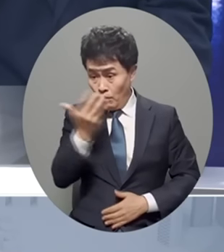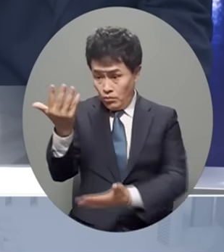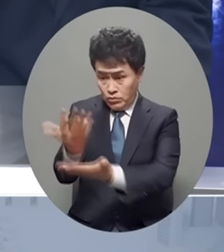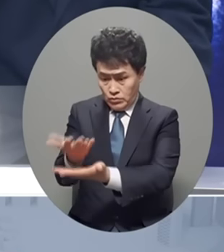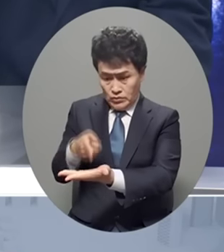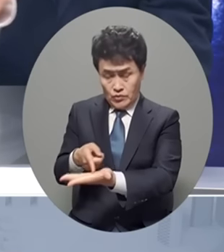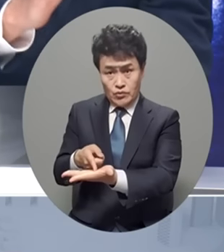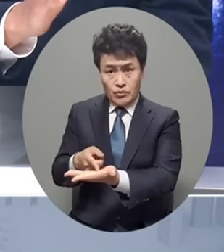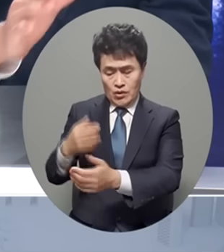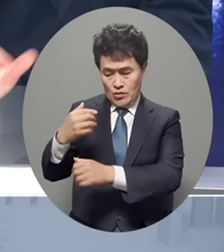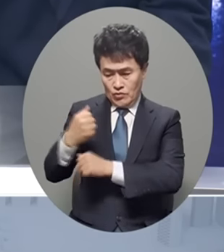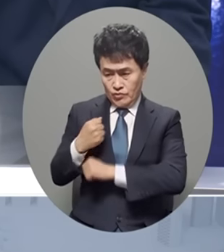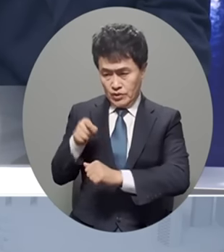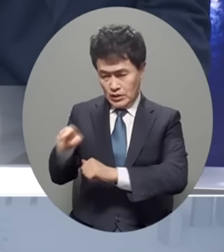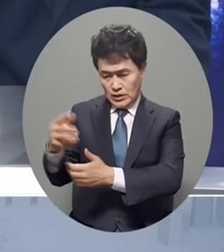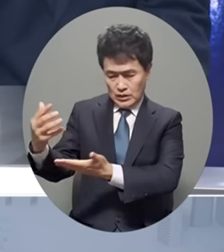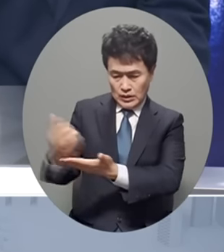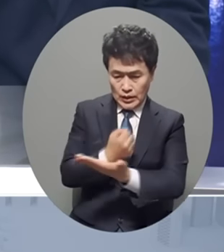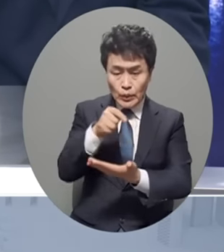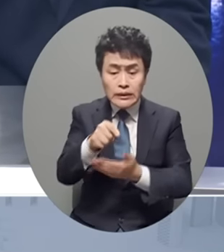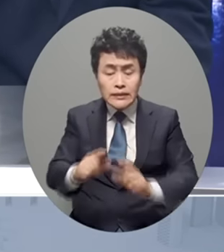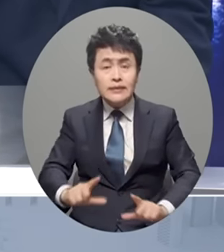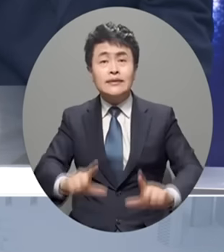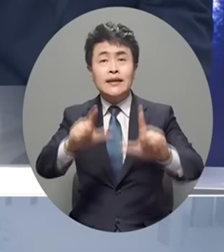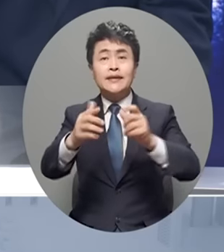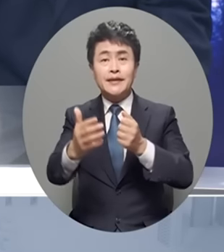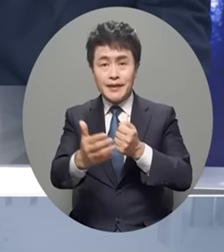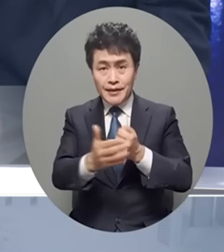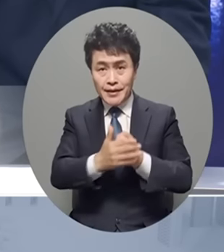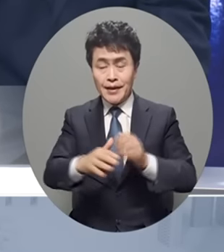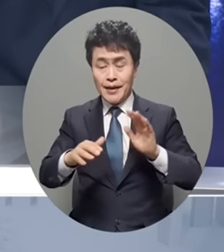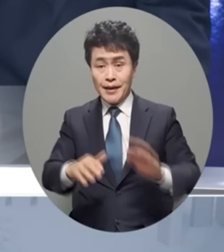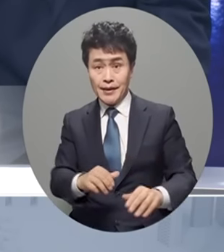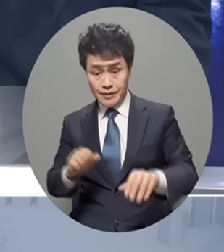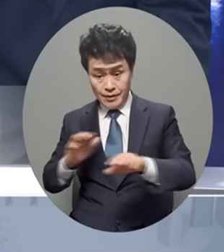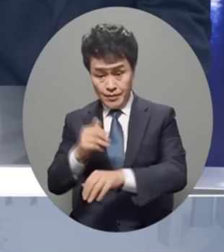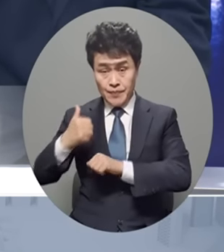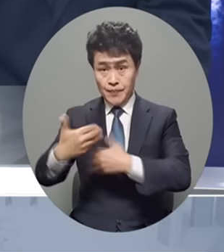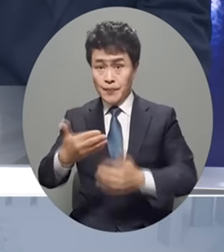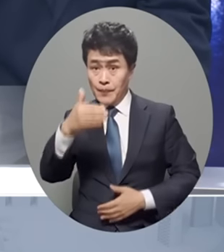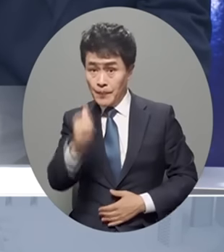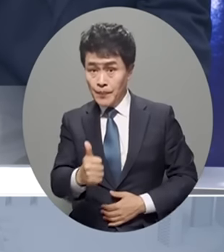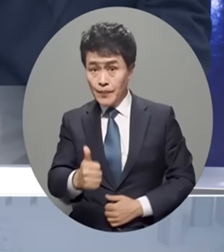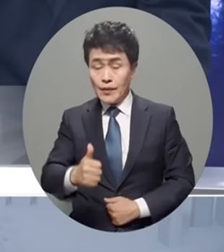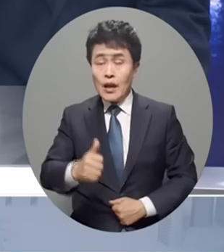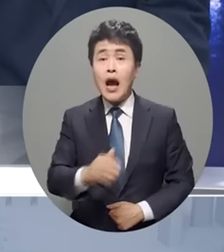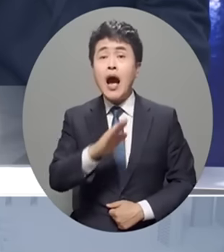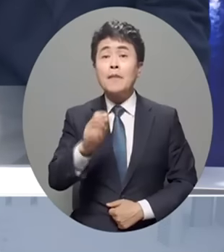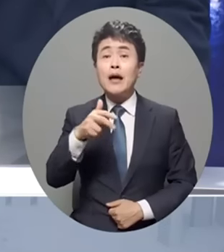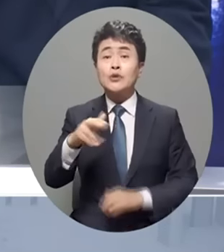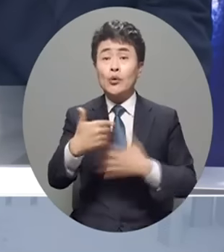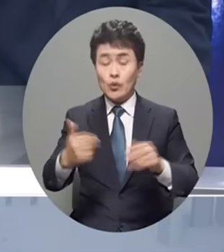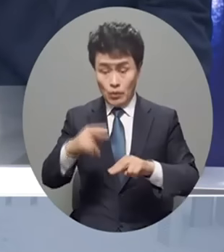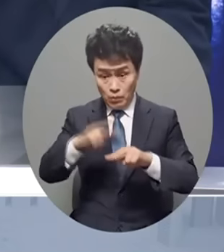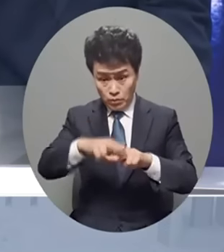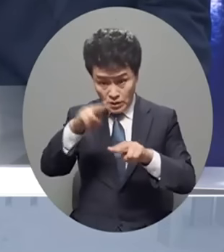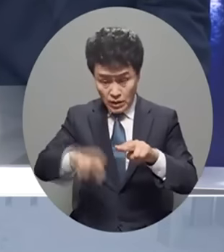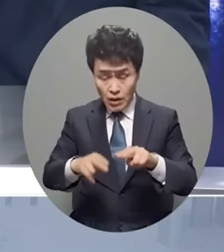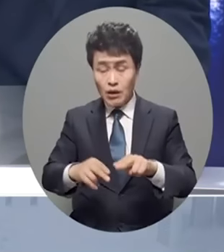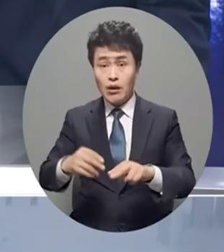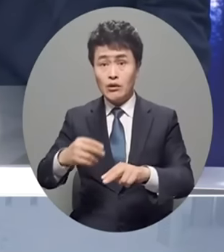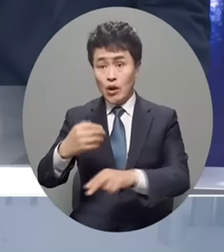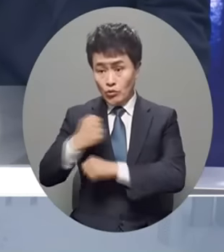군이 다시 가져온 날이라서 그렇습니다. 그리고 해병대 수사단장이던 박정훈 대령이 보직 해임되고